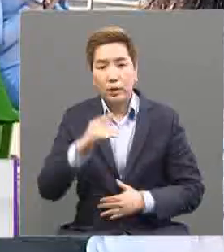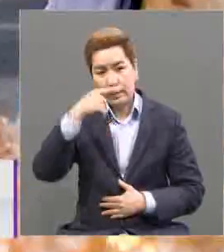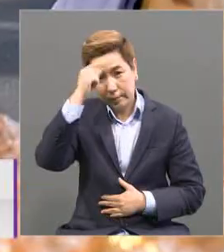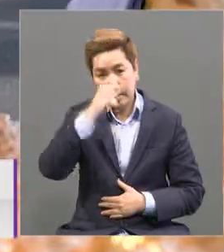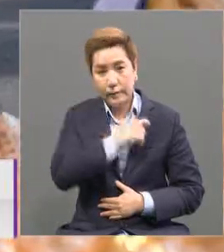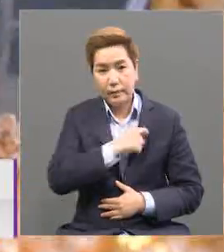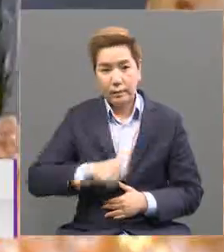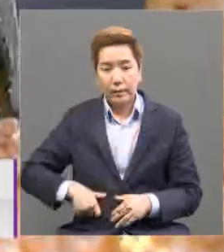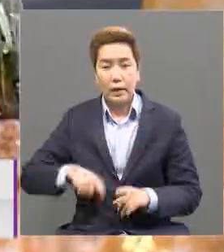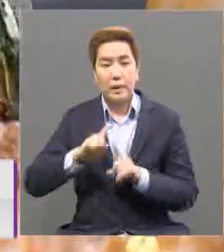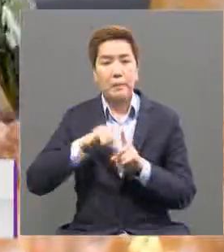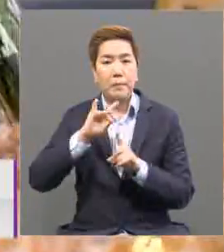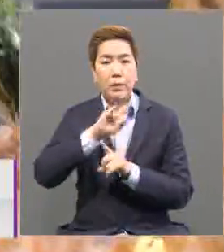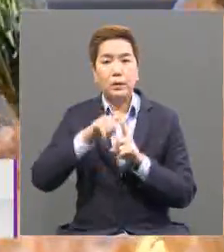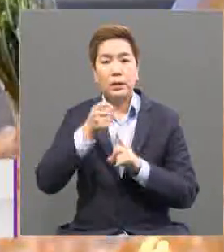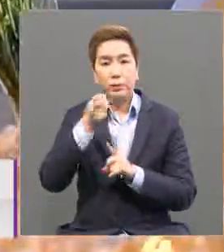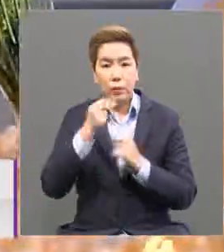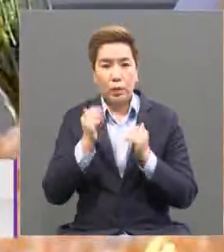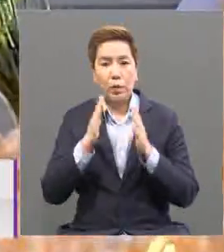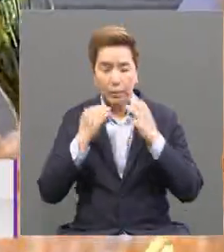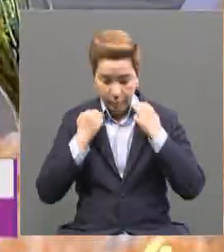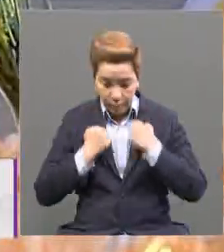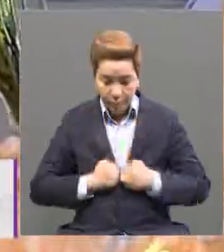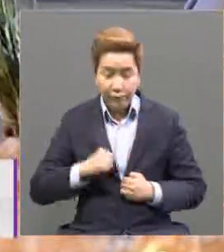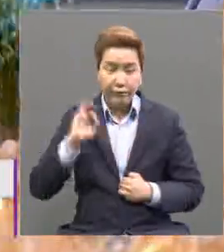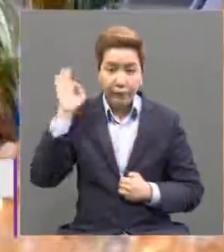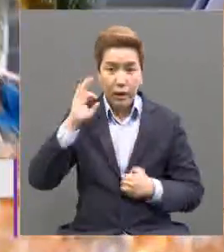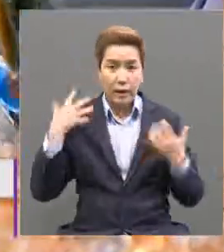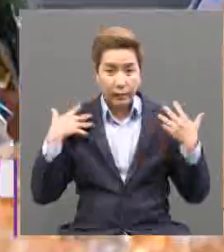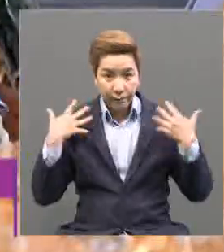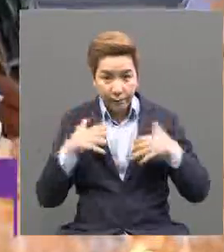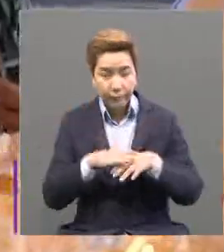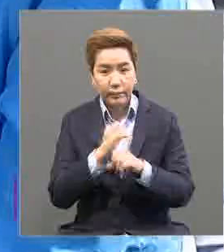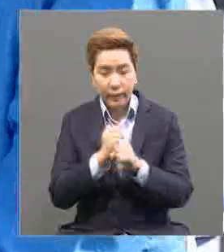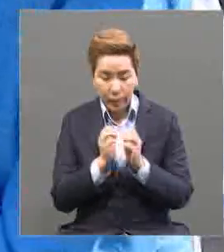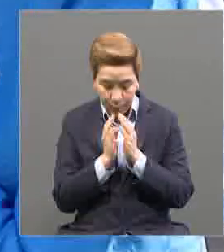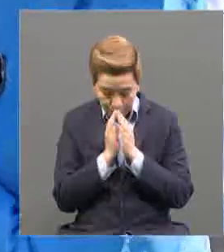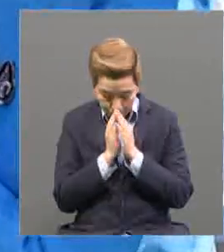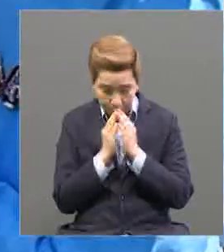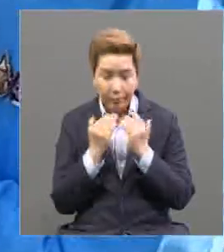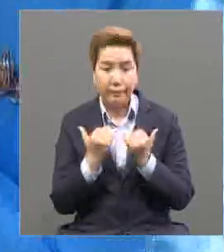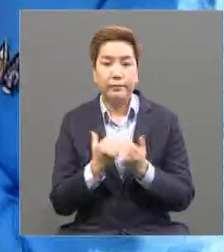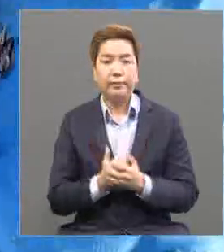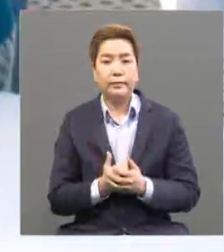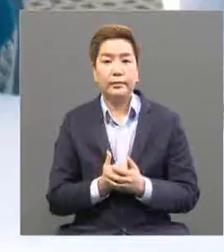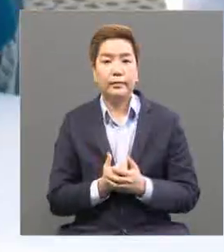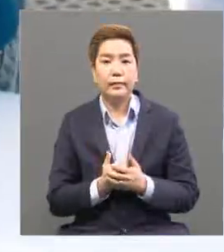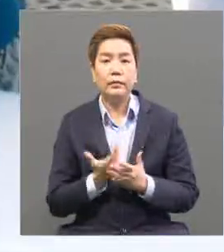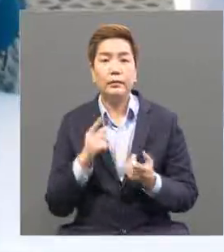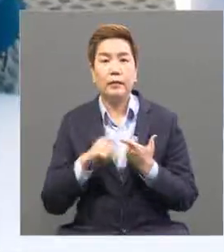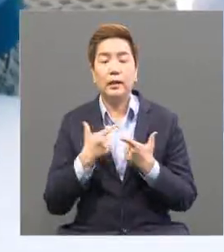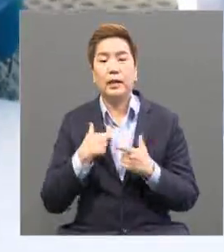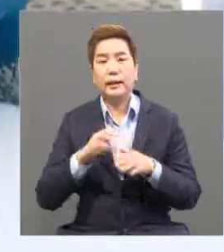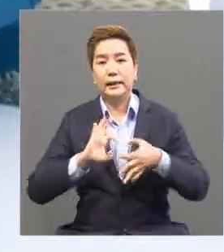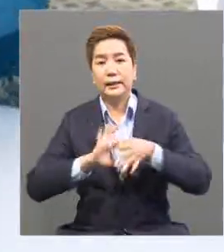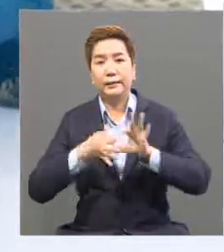หาคมโดยข้าราชการและประชาชนต่างสวมเสื้อสีฟ้ามาร่วมกันทำบุญเป็นจำนวนมากค่ะส่วนที่สนามหน้